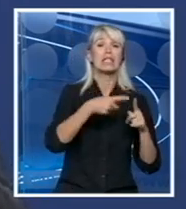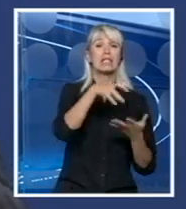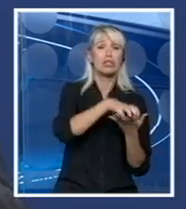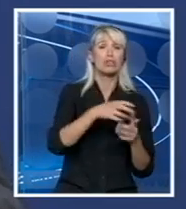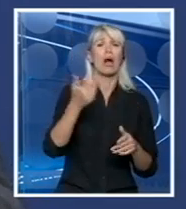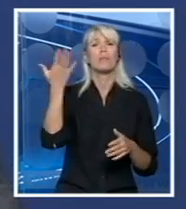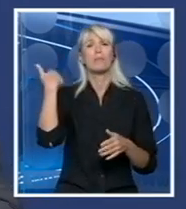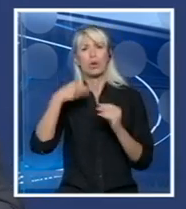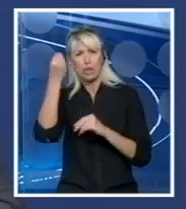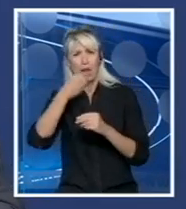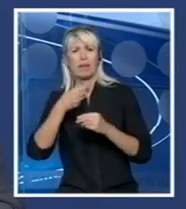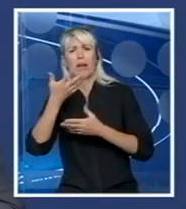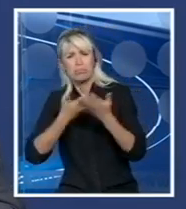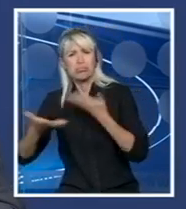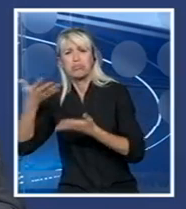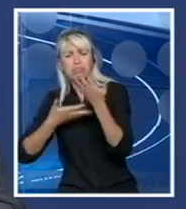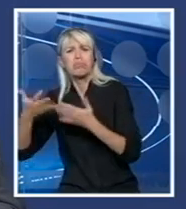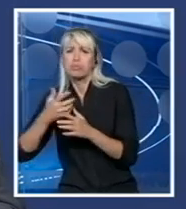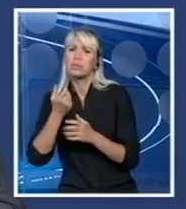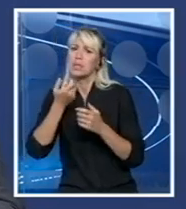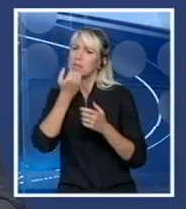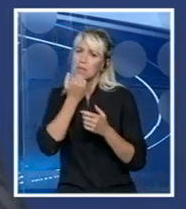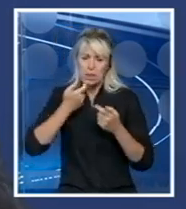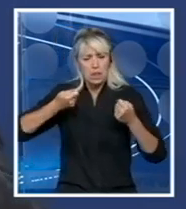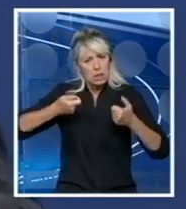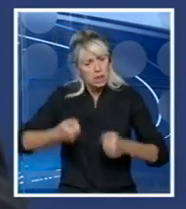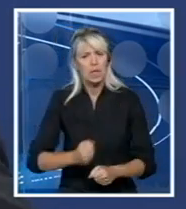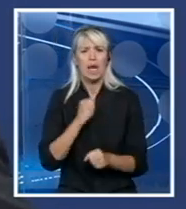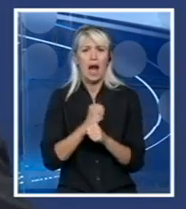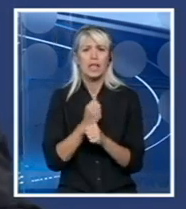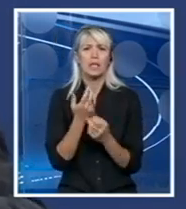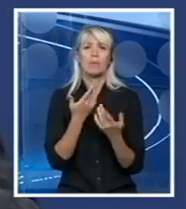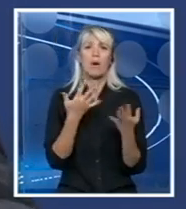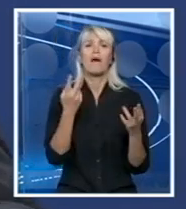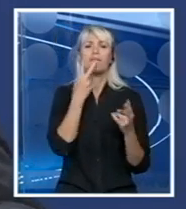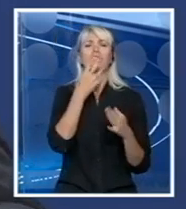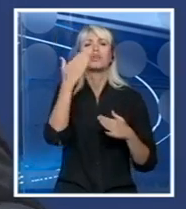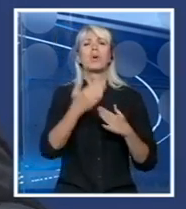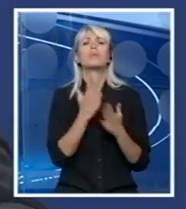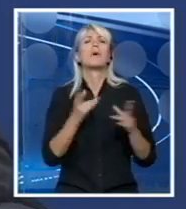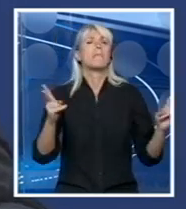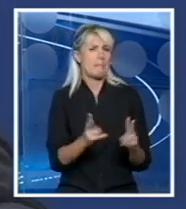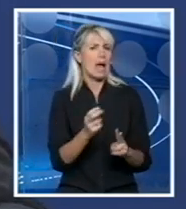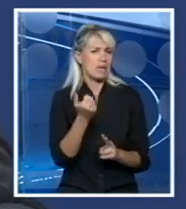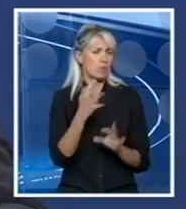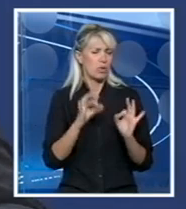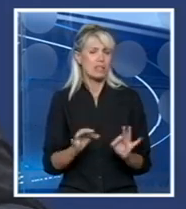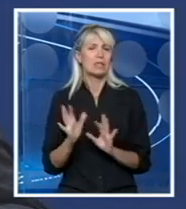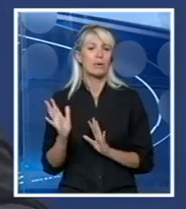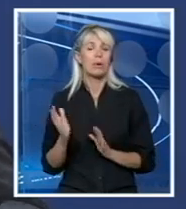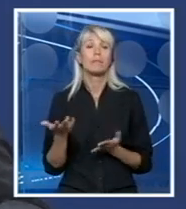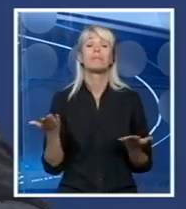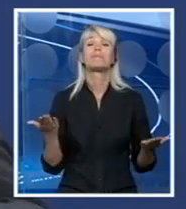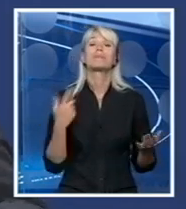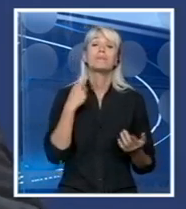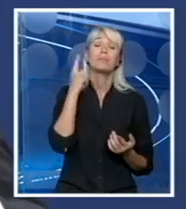ovo temeljno radimo, i to mnogo ljudi, vidjet ćemo da je taj broj i manji. Šta je još razlog? Pa pokušat ćemo da,